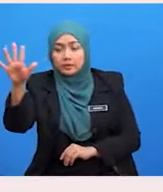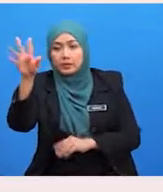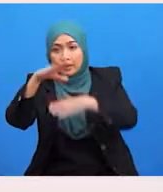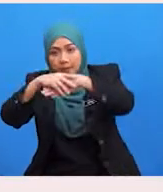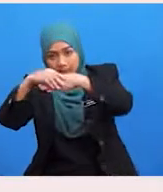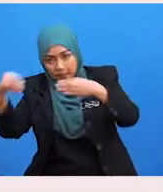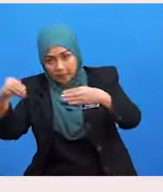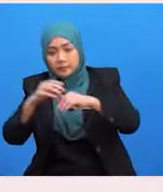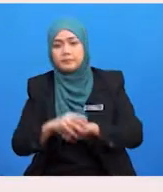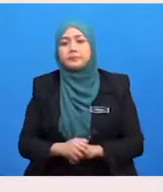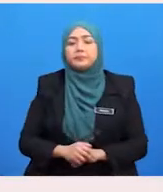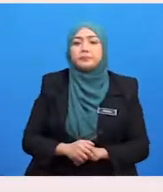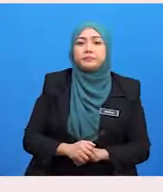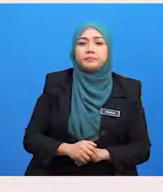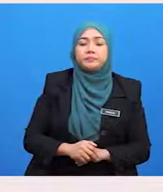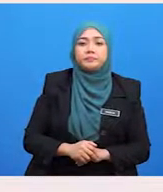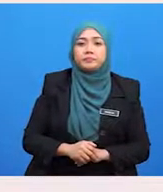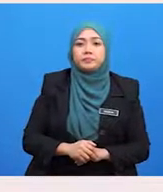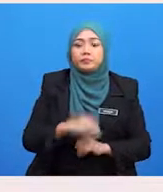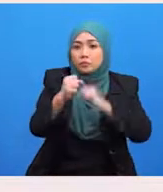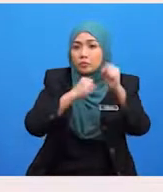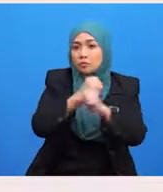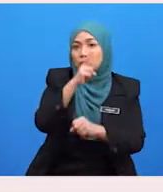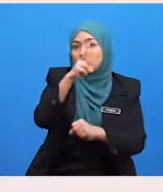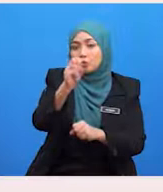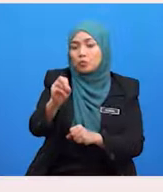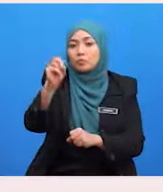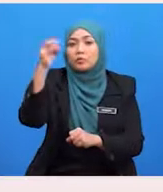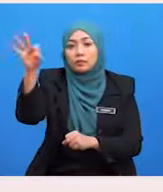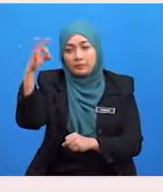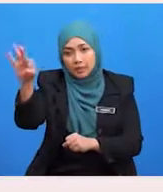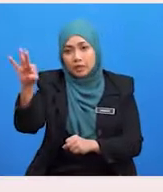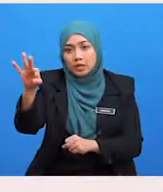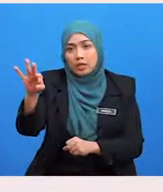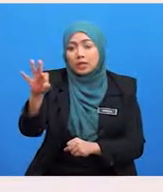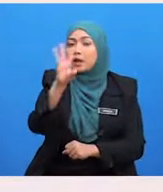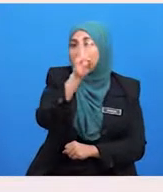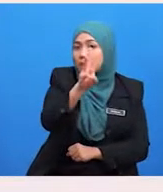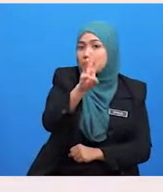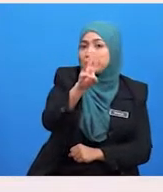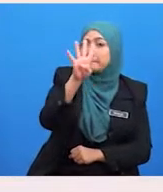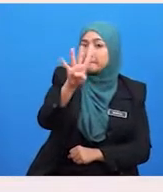RM6,435. Oleh itu, susut nilai bagi tahun 2019 ialah